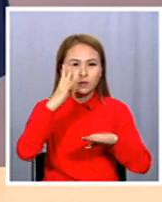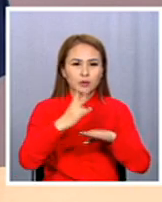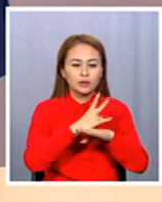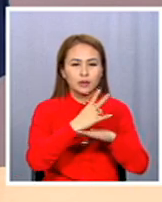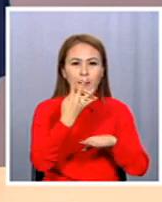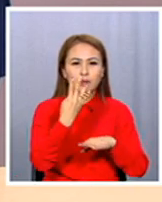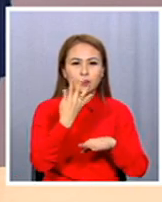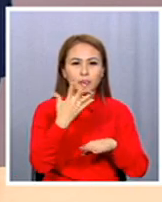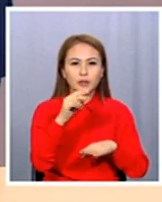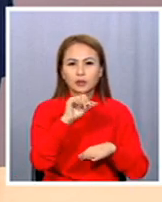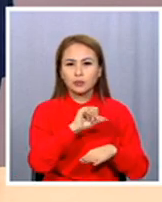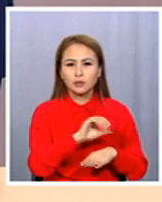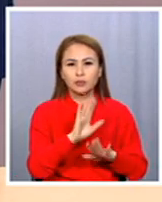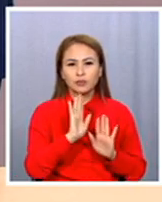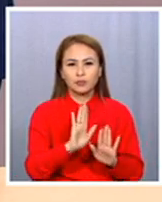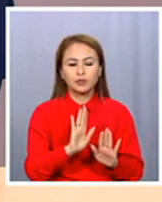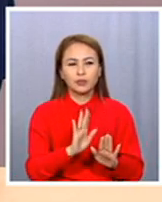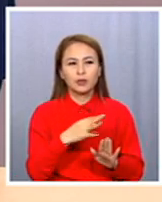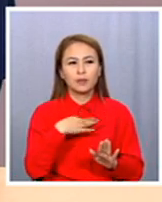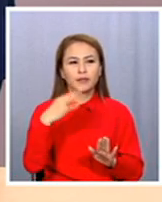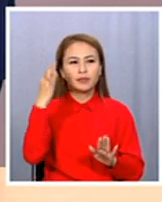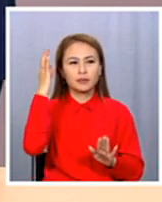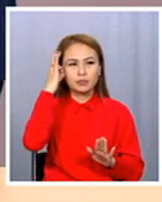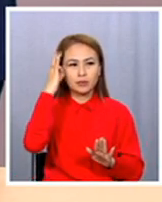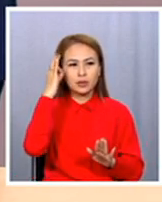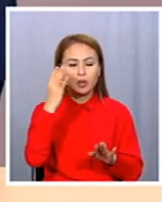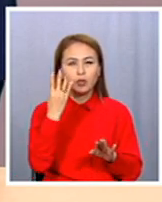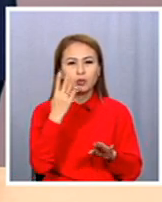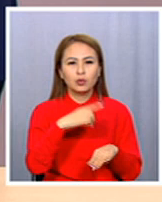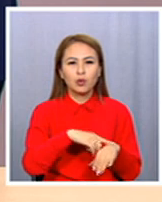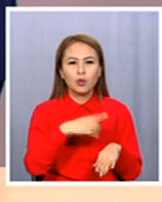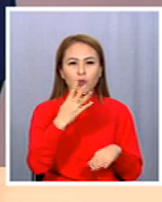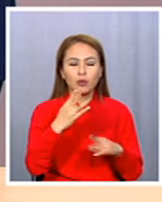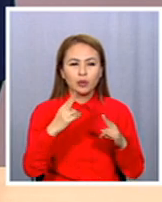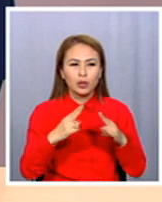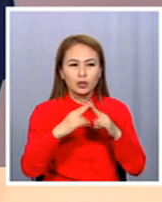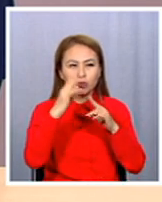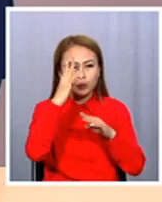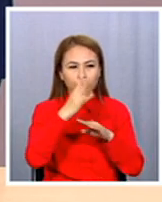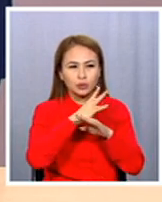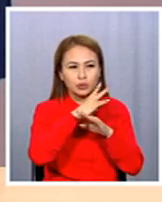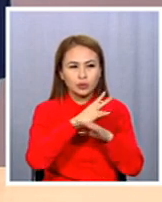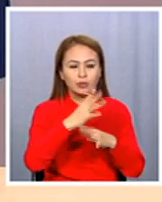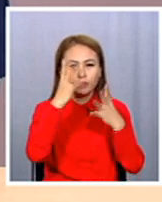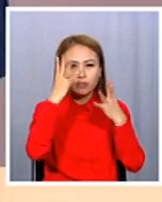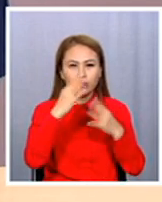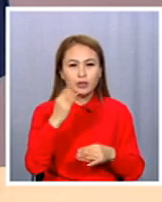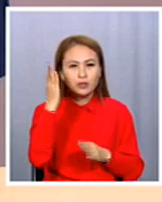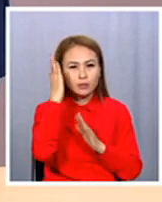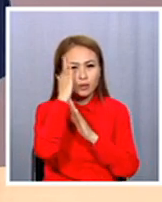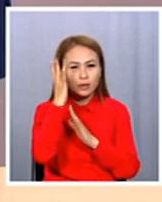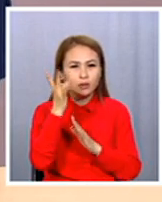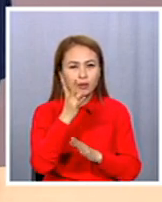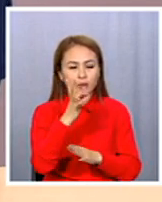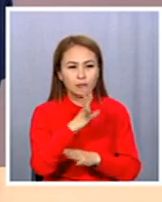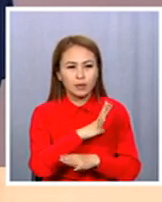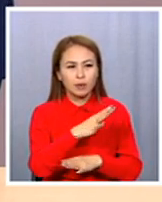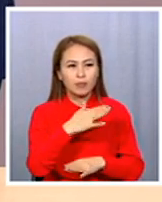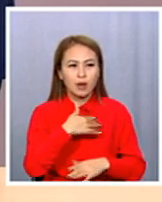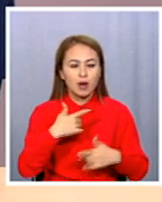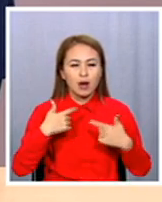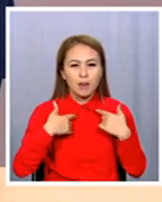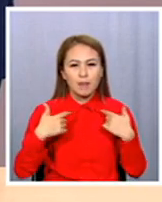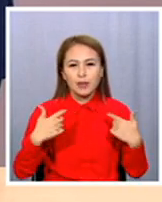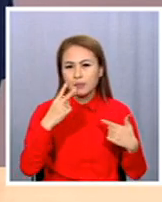45-ақ минут болатына есіме түсті. 4 ғарыштық түн мен күн ұйықтауымыз керек еді. Мен командиріме